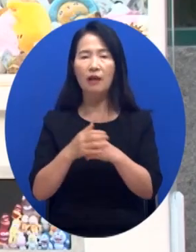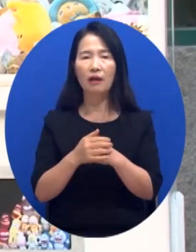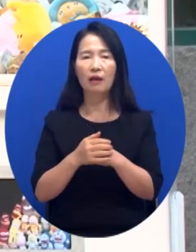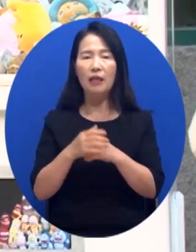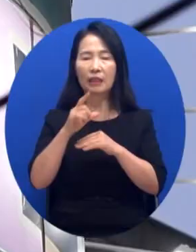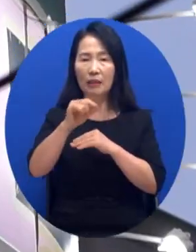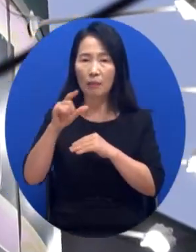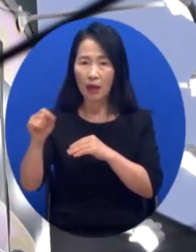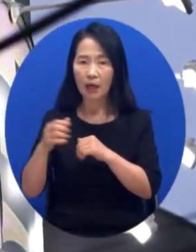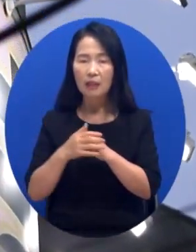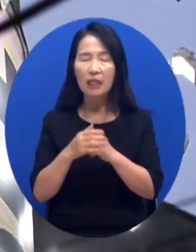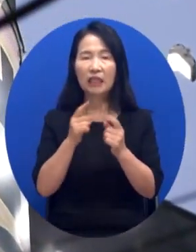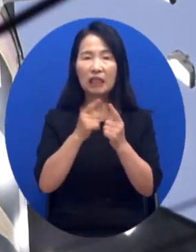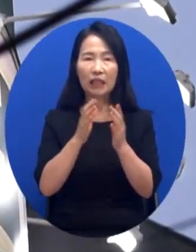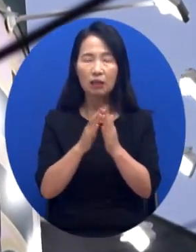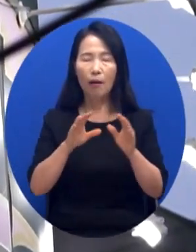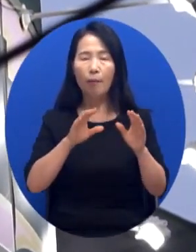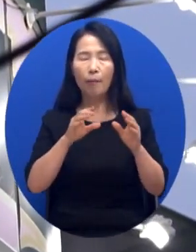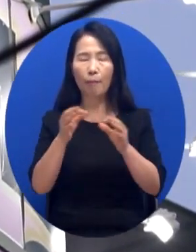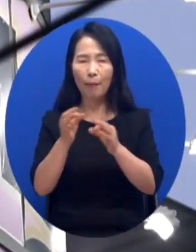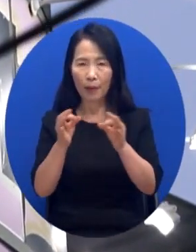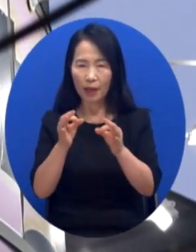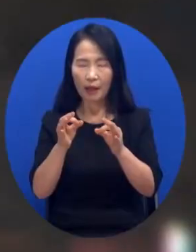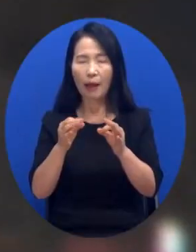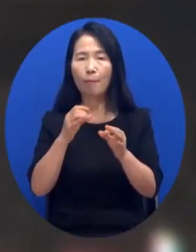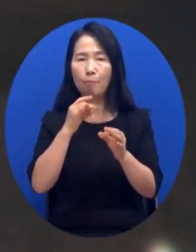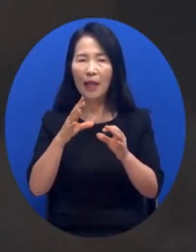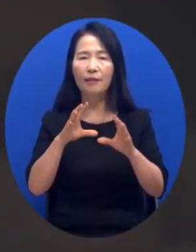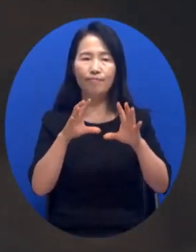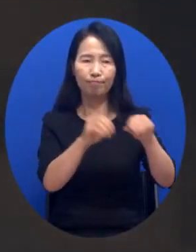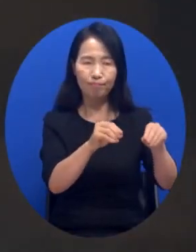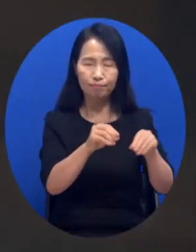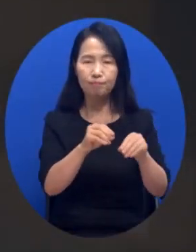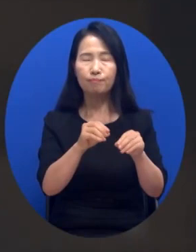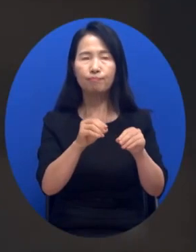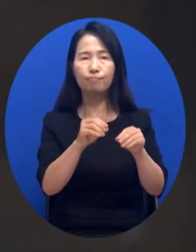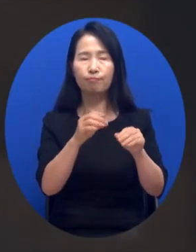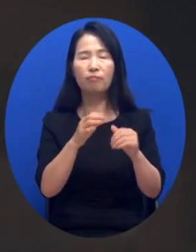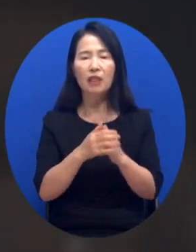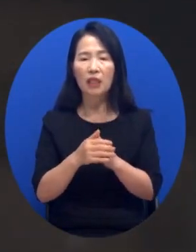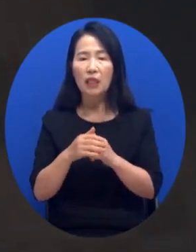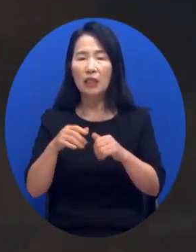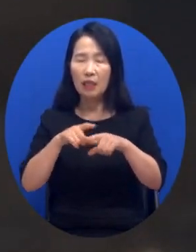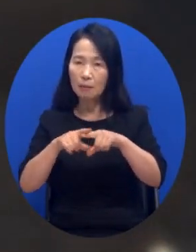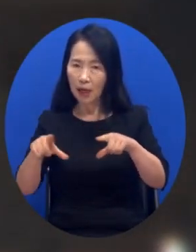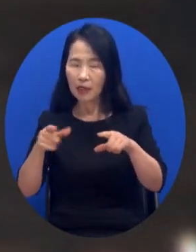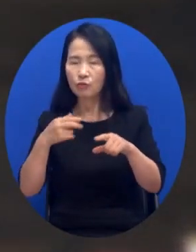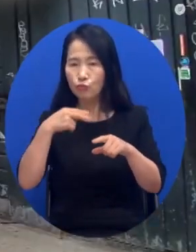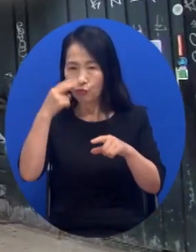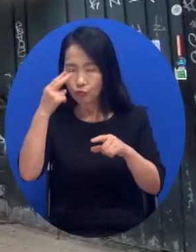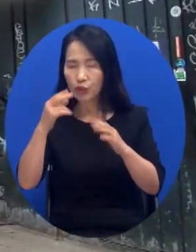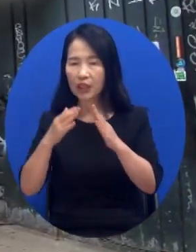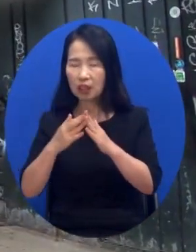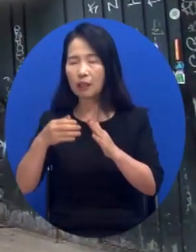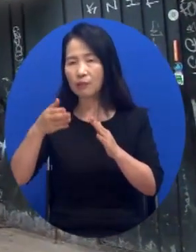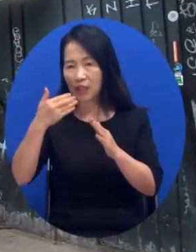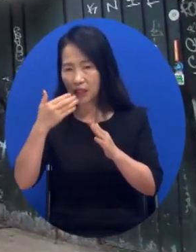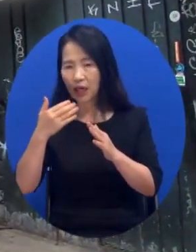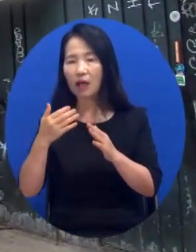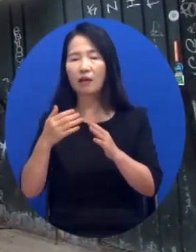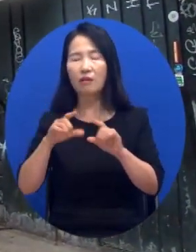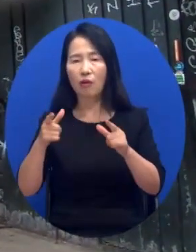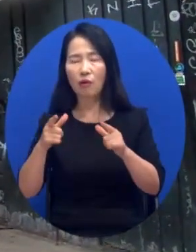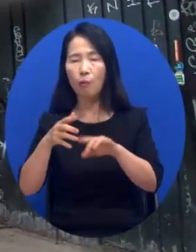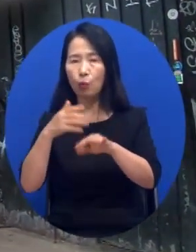비수도권에서는 직접 판매 홍보관만 2주간 집합금지가 유지되며 유흥주점, 콜라텍, 단란주점, 감성주점, 헌팅포차